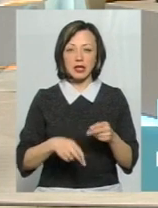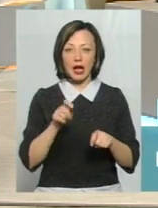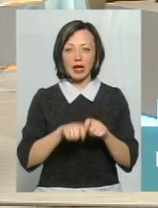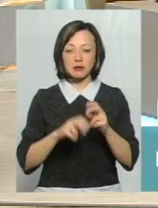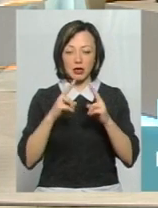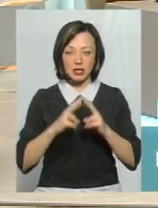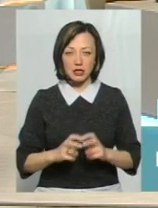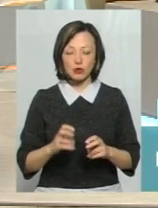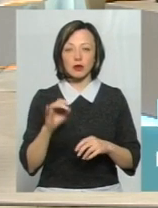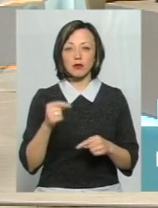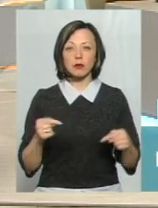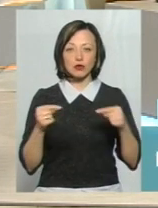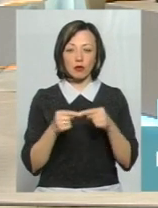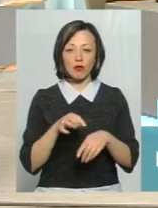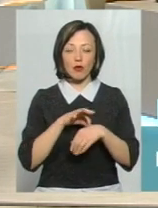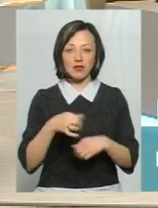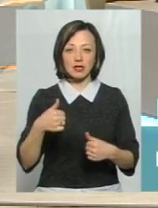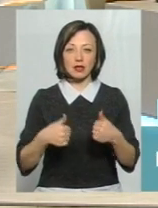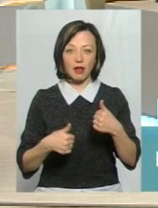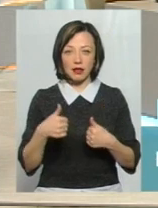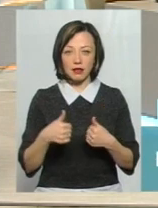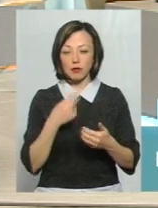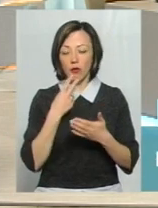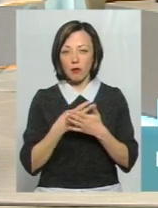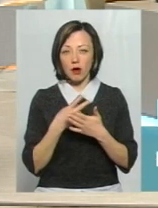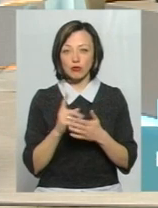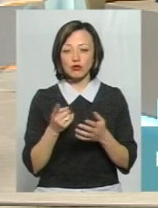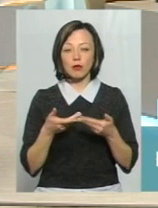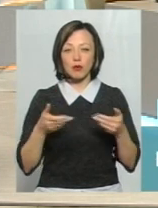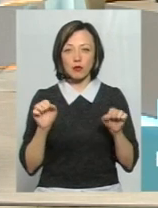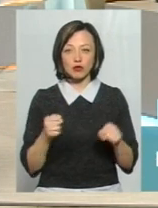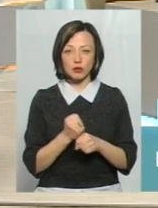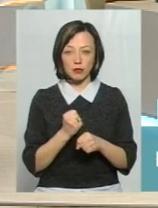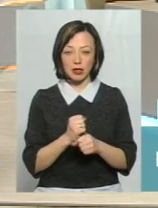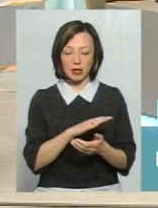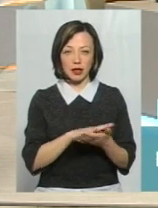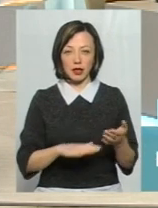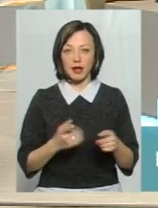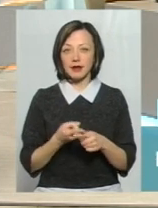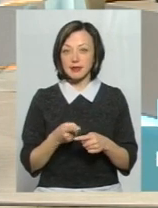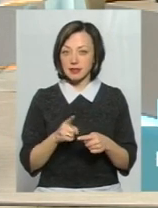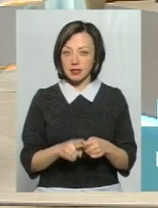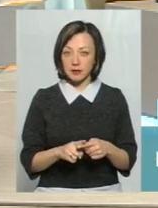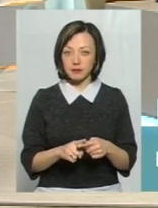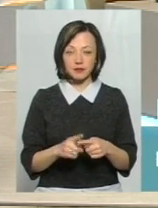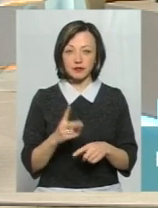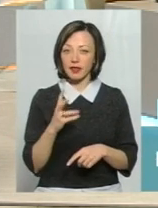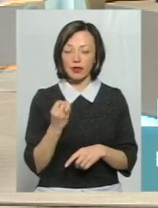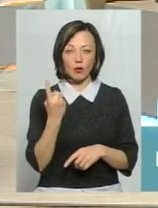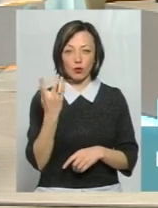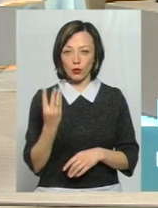експертизу, безумовно провести тендер, який побачити, що ми можемо зробити і так далі. Це не одного дня